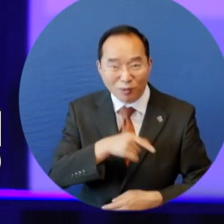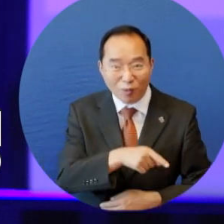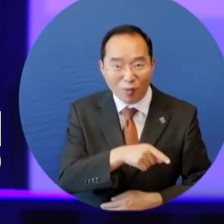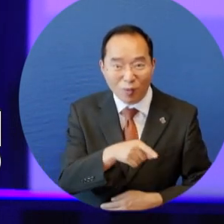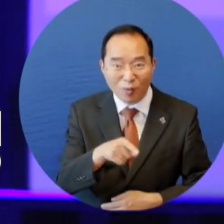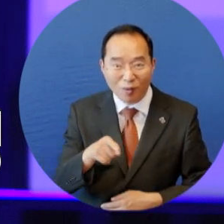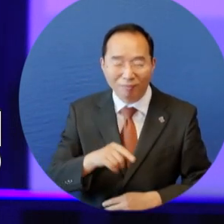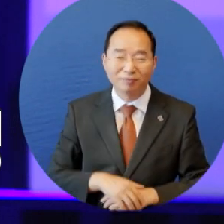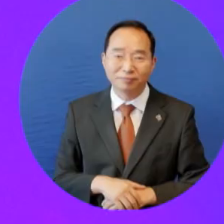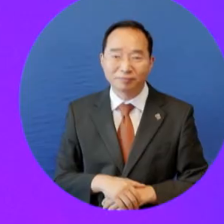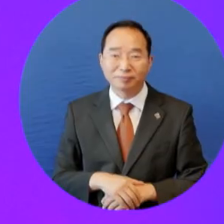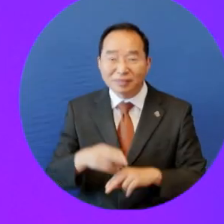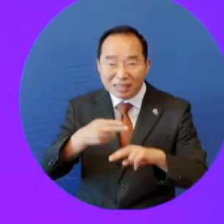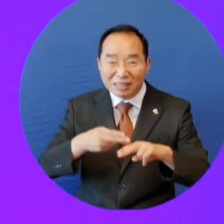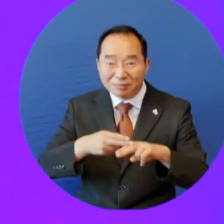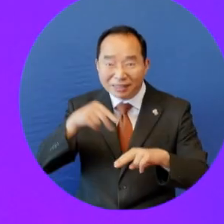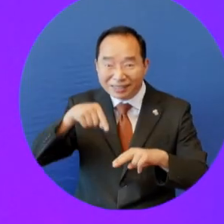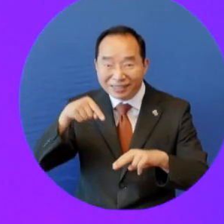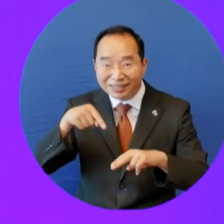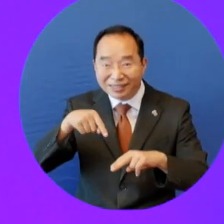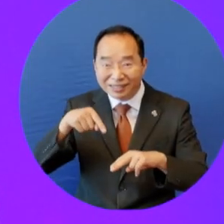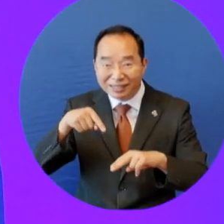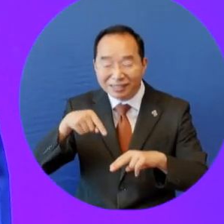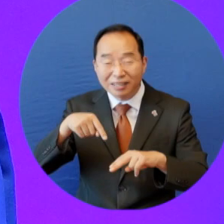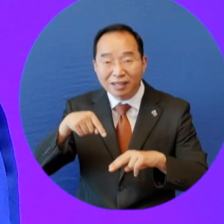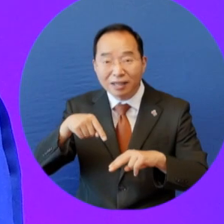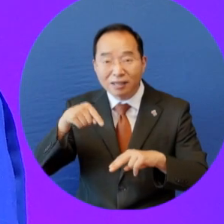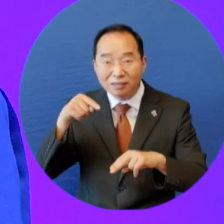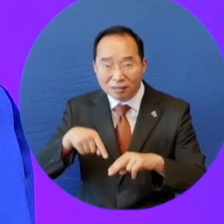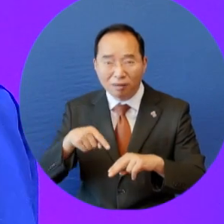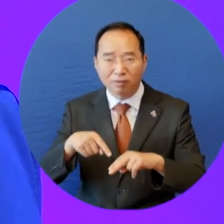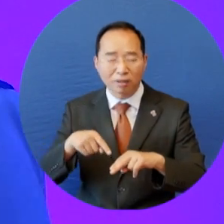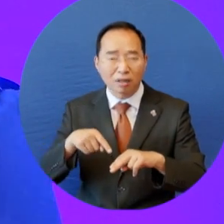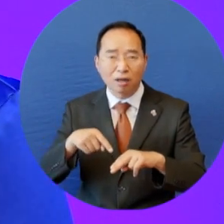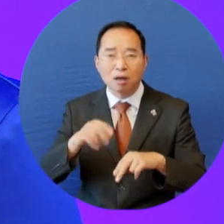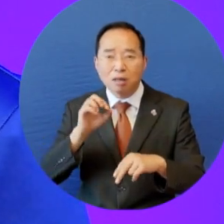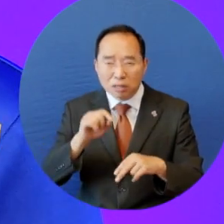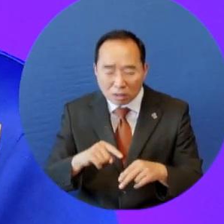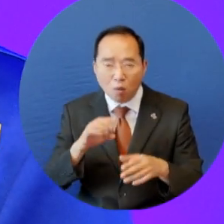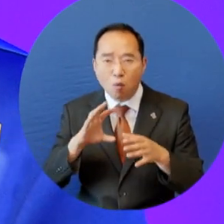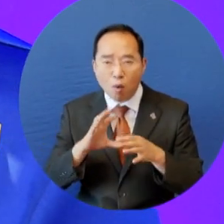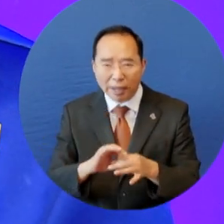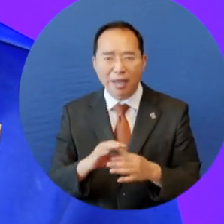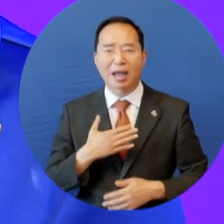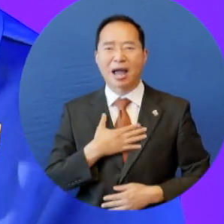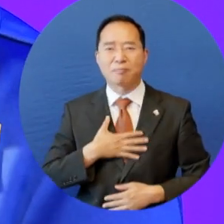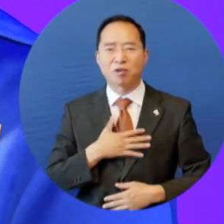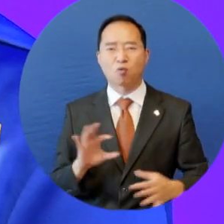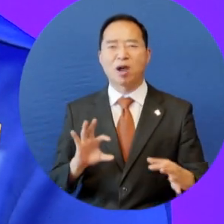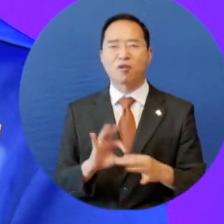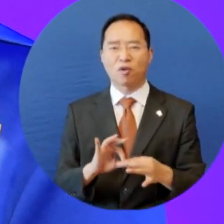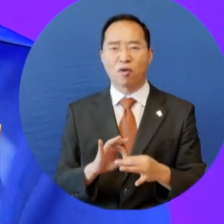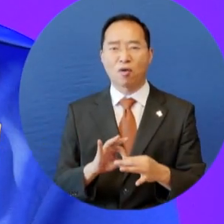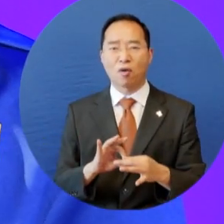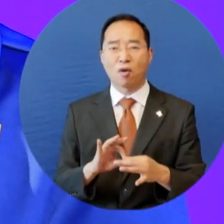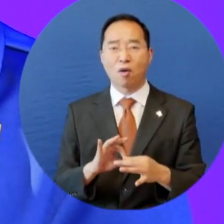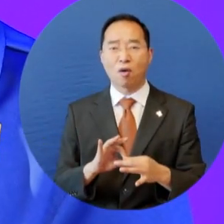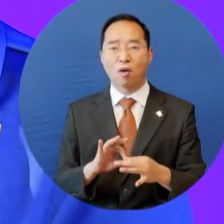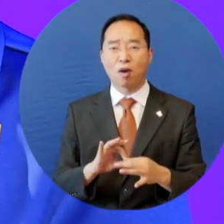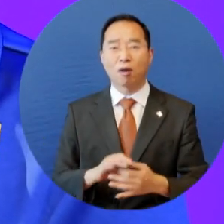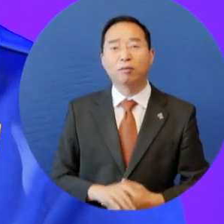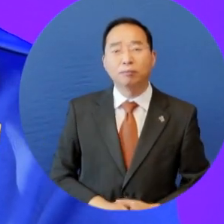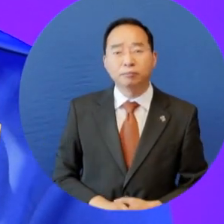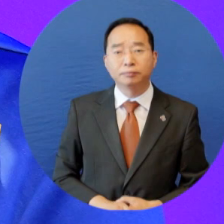것을 보았습니다. 즉, 음식이라고 하는 것은 매우 다양한 관계와 감정과 연결이 되어